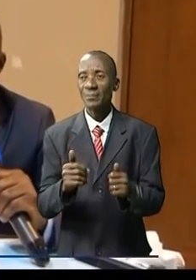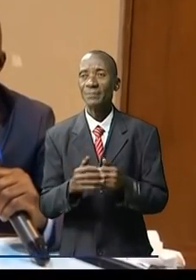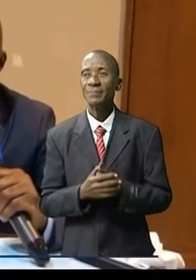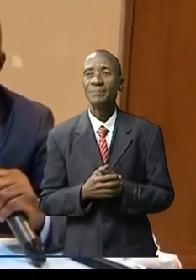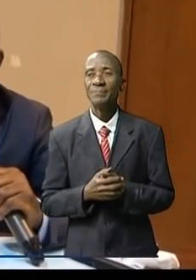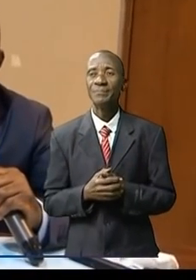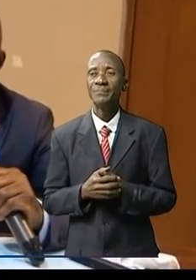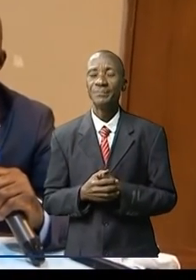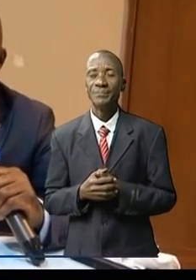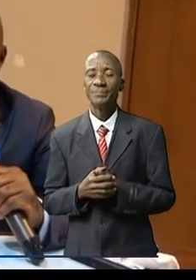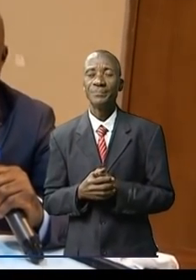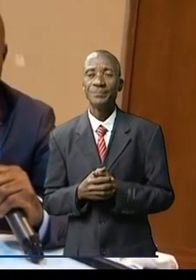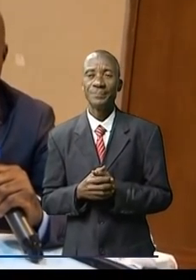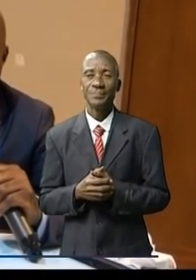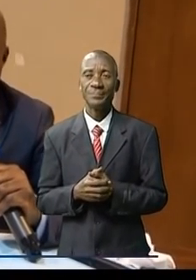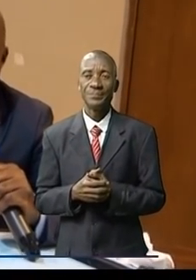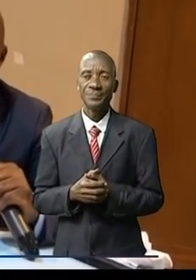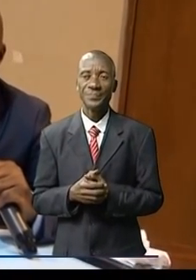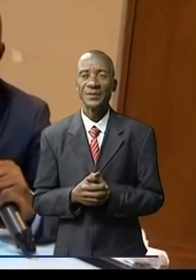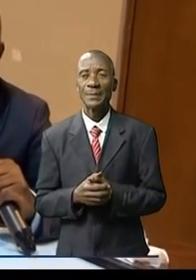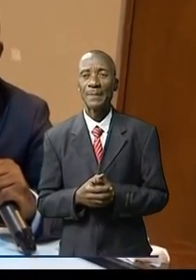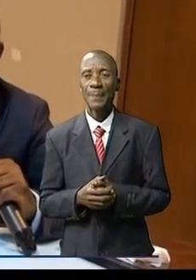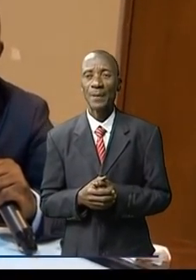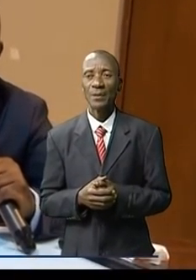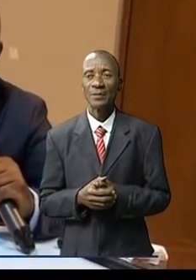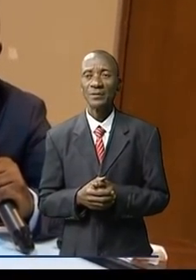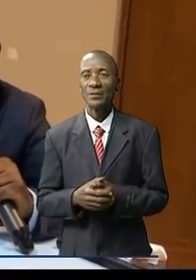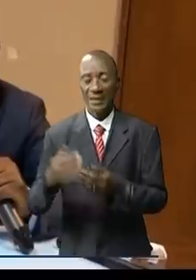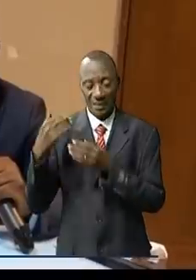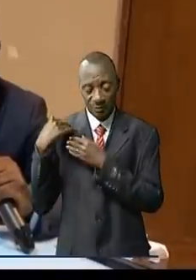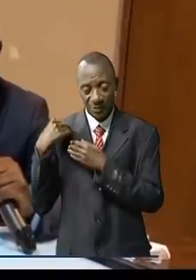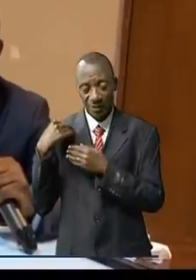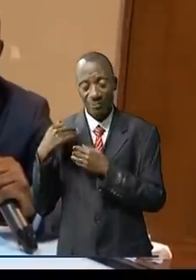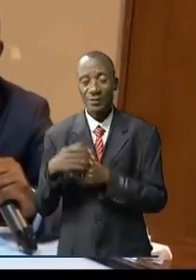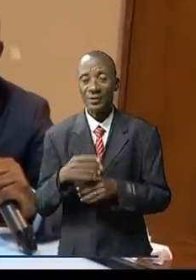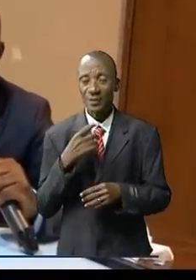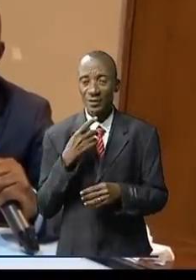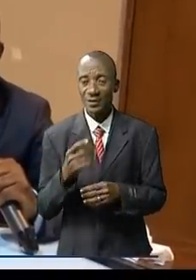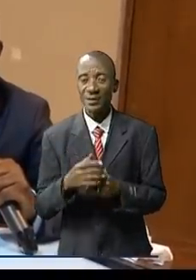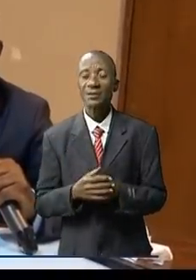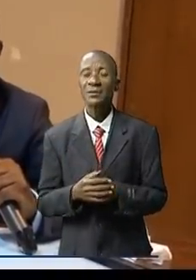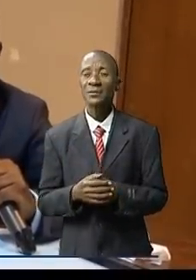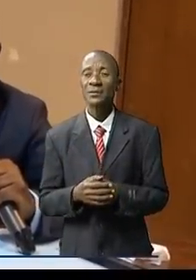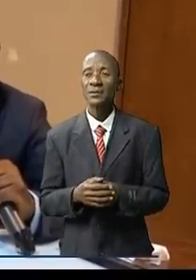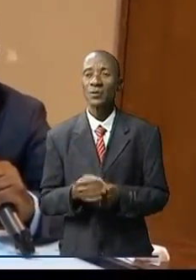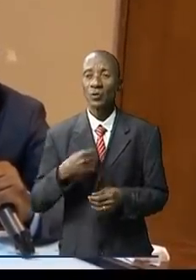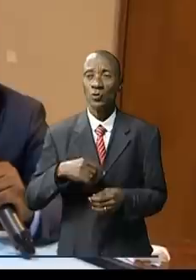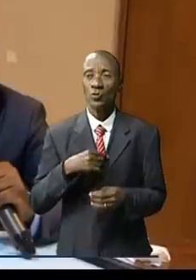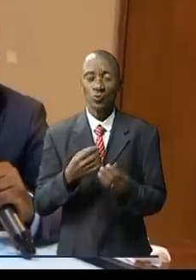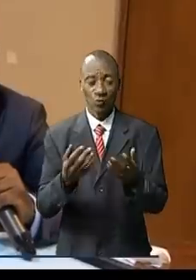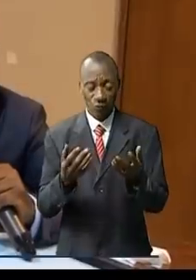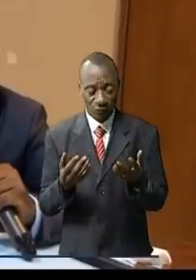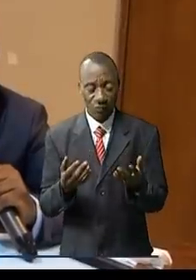pas consiste pour l'Institut à se doter dans les délais les plus brefs de tous les instruments de pilotage et de gestion